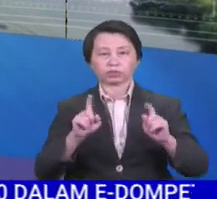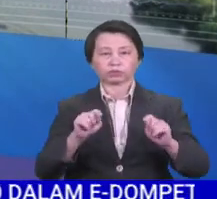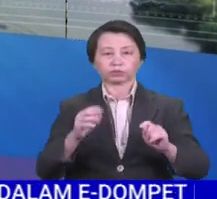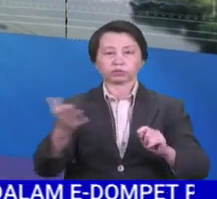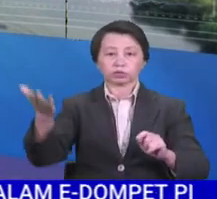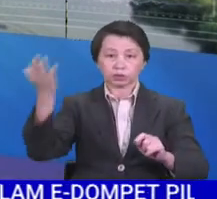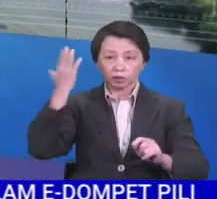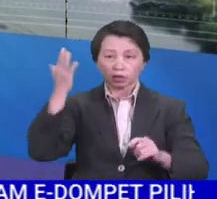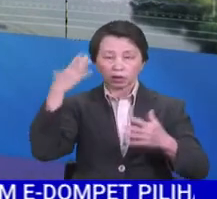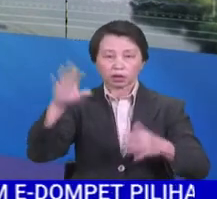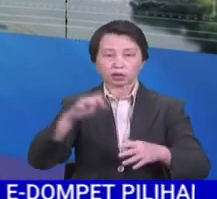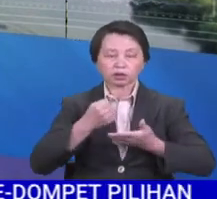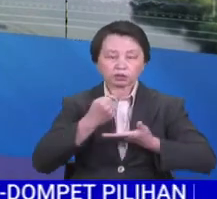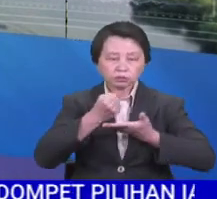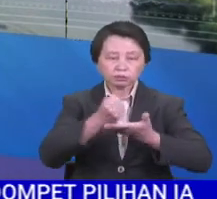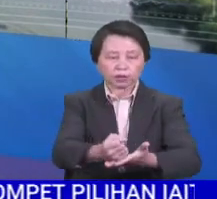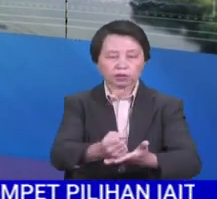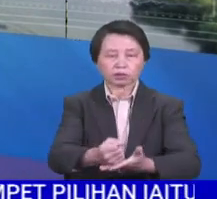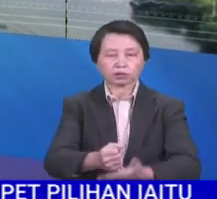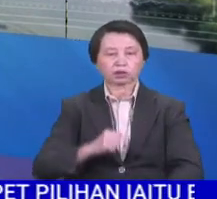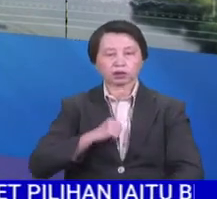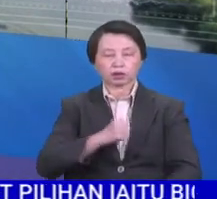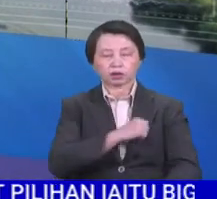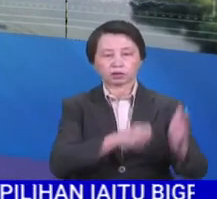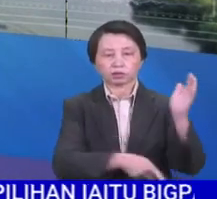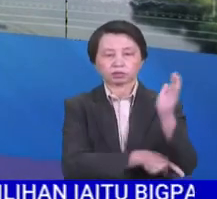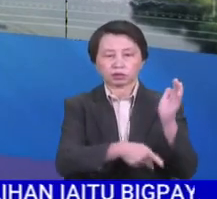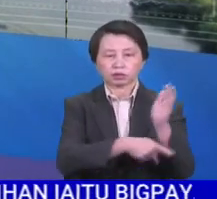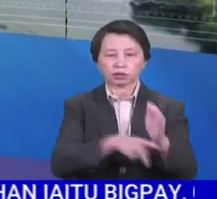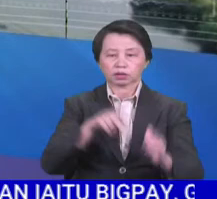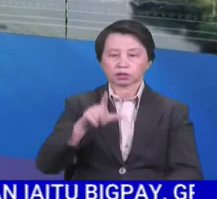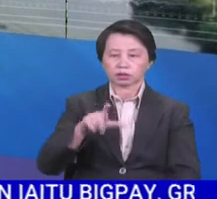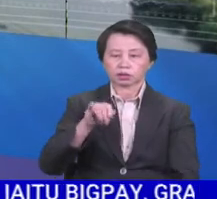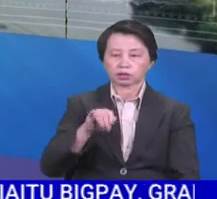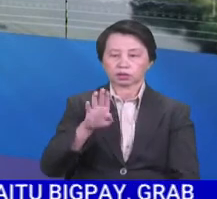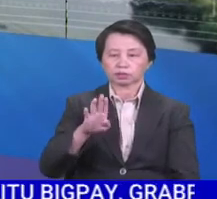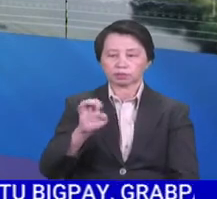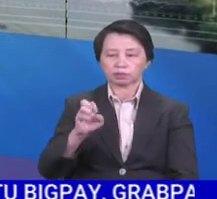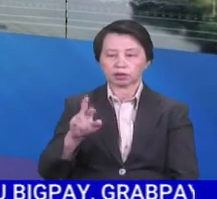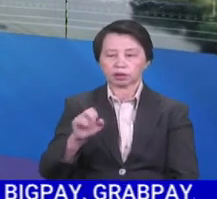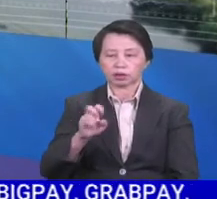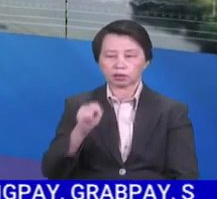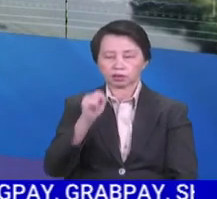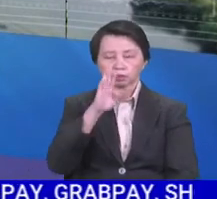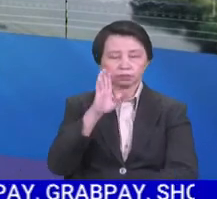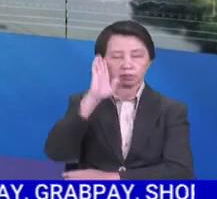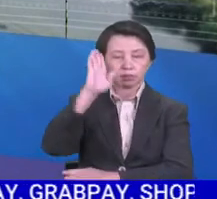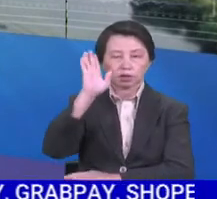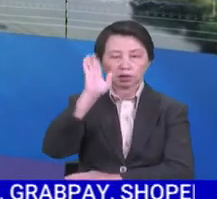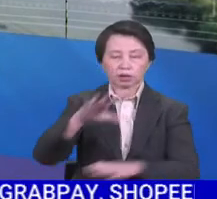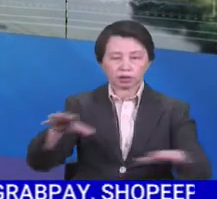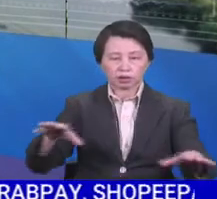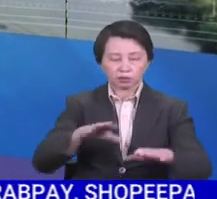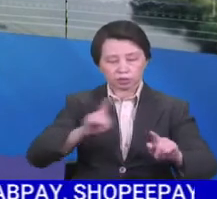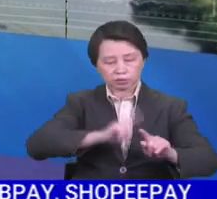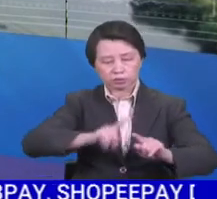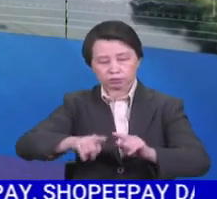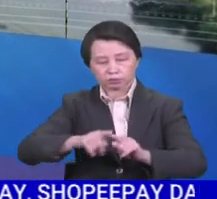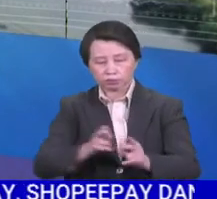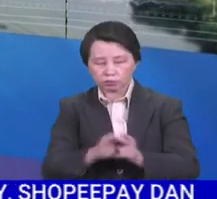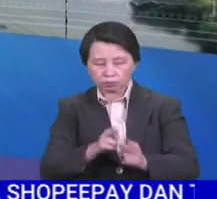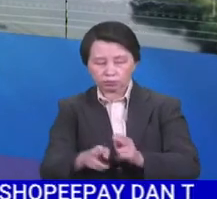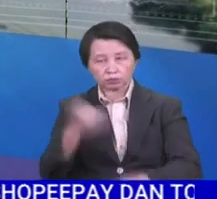sedaya upaya dibantu ahli parlimen libaran Datuk Zakaria Mohamad Idris memberi jaminan akan melaksanakan pelbagai usaha